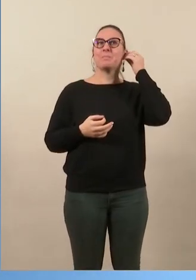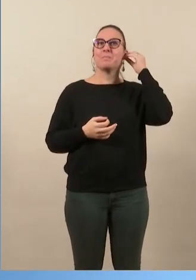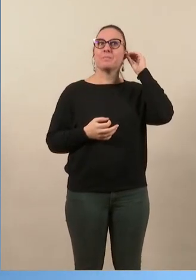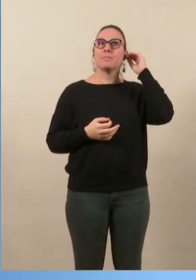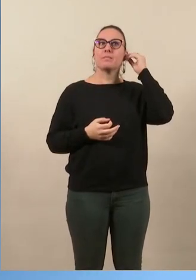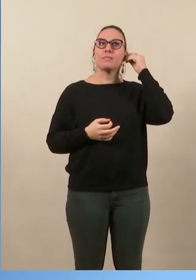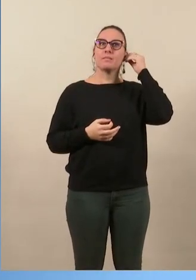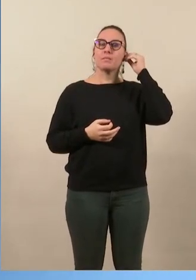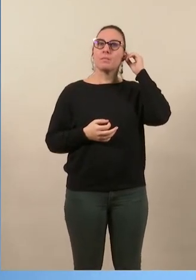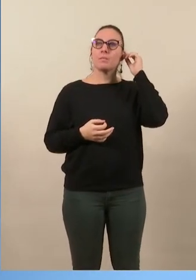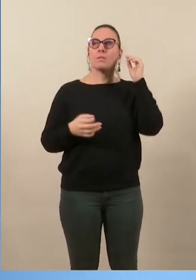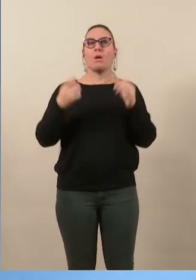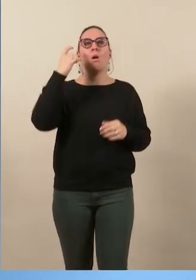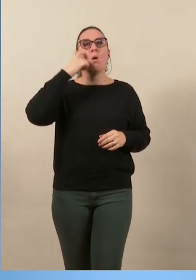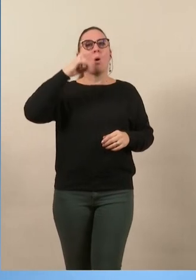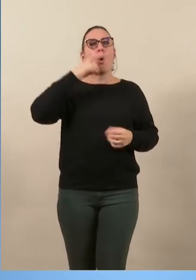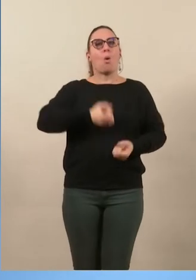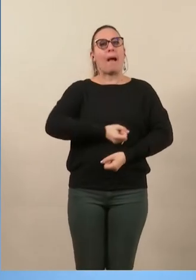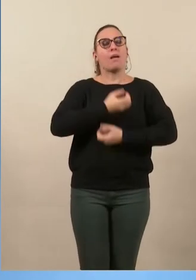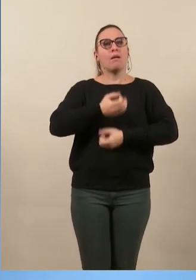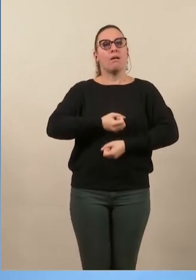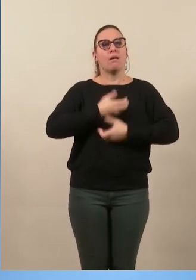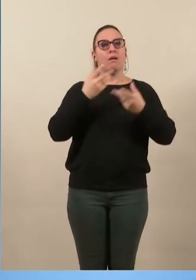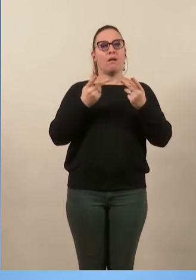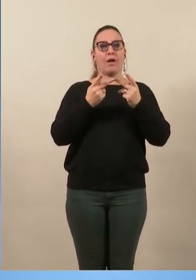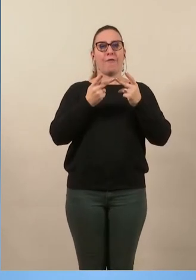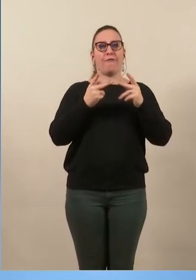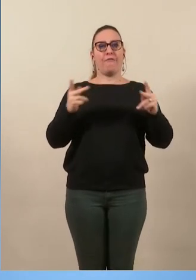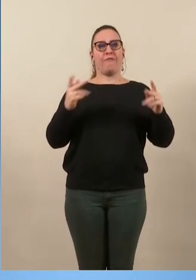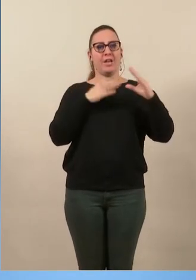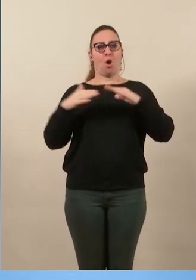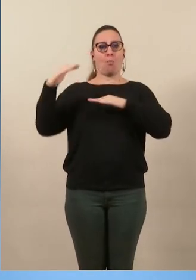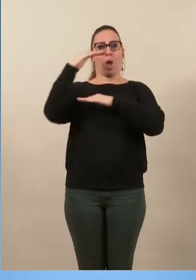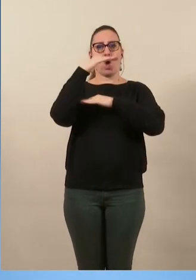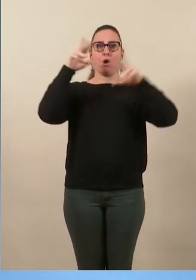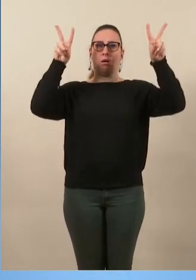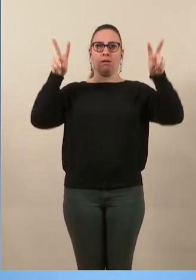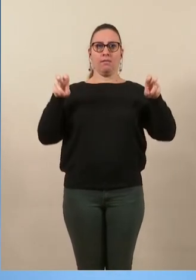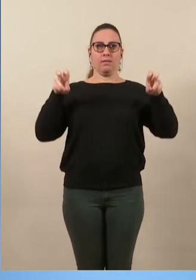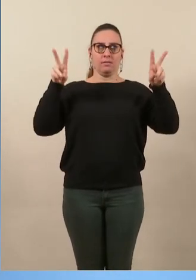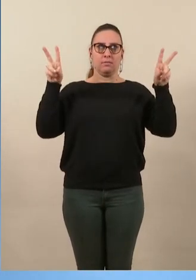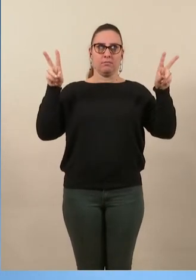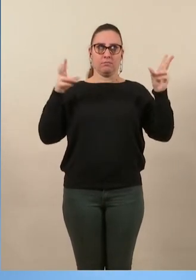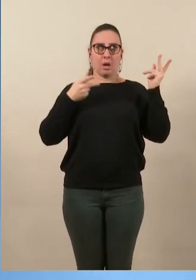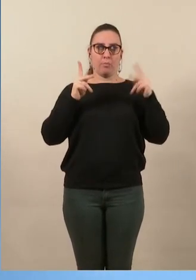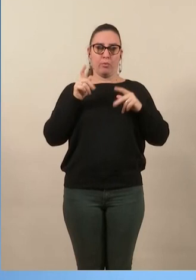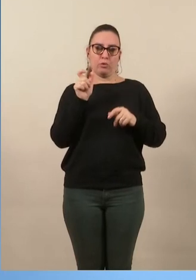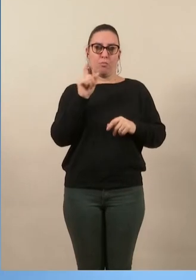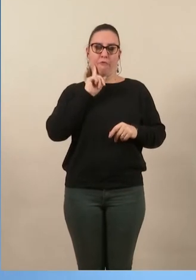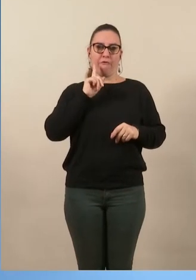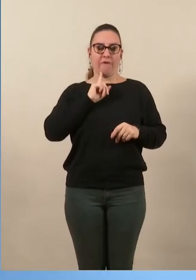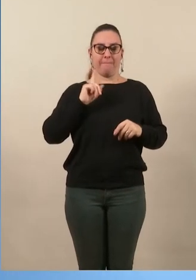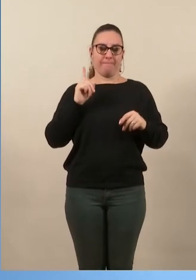avait été faite sur le fait qu'on sur le volet ville employeur ou employeuse en l'occurrence on